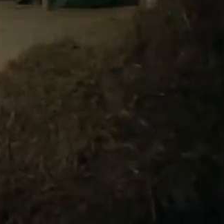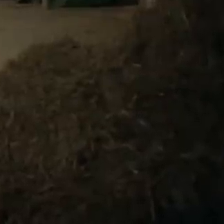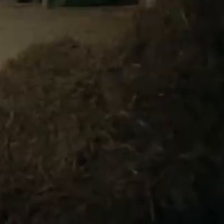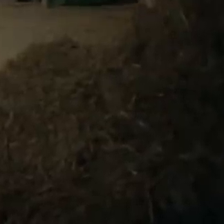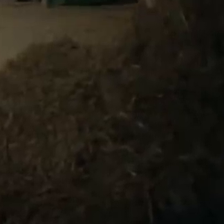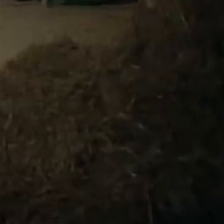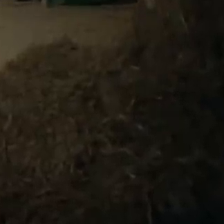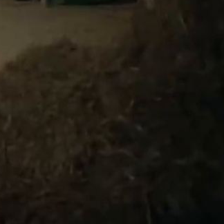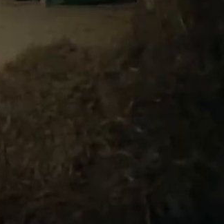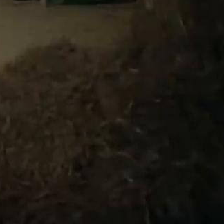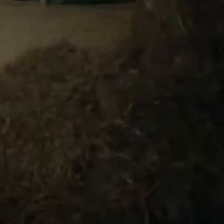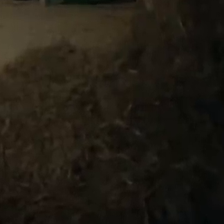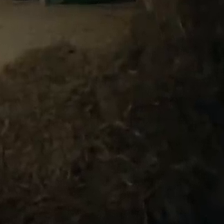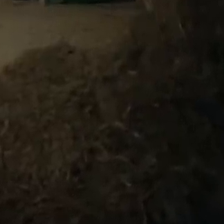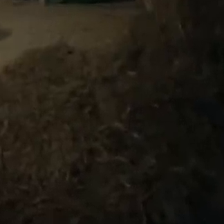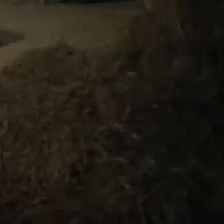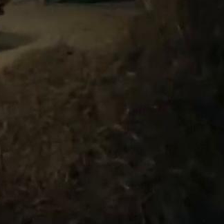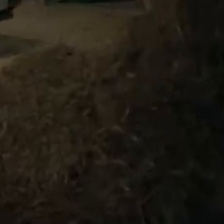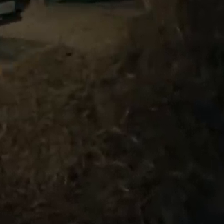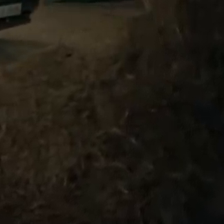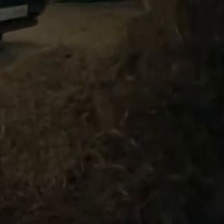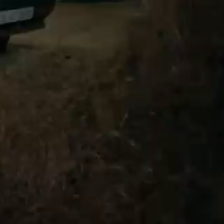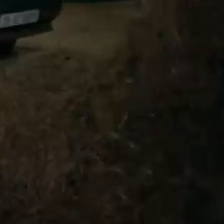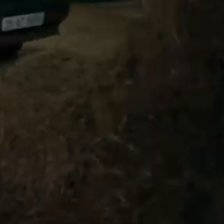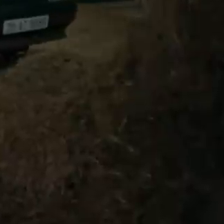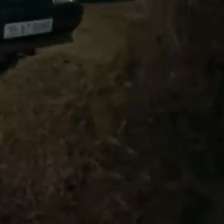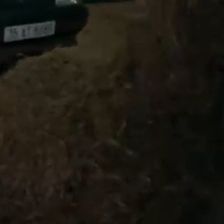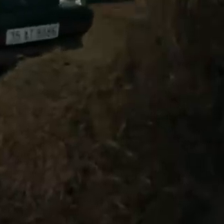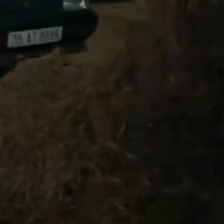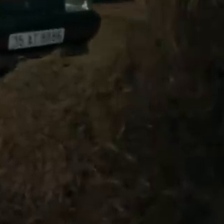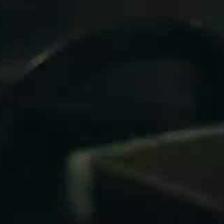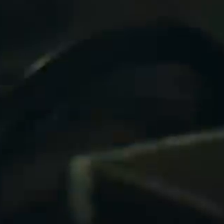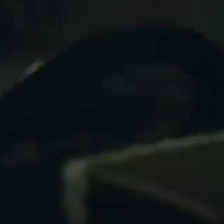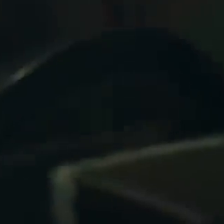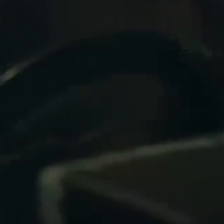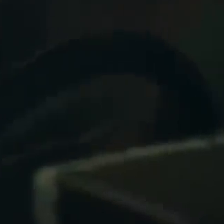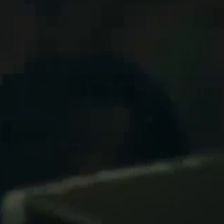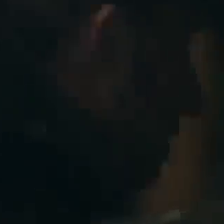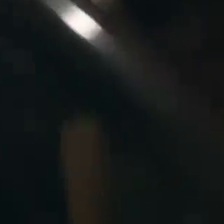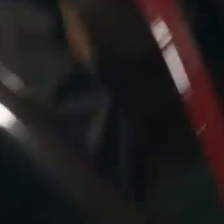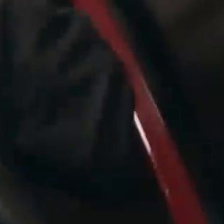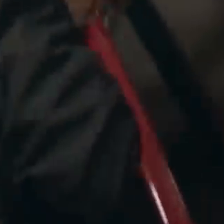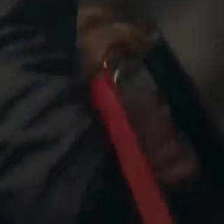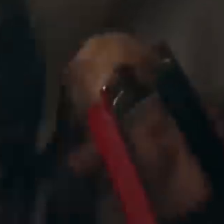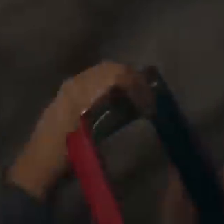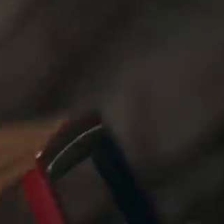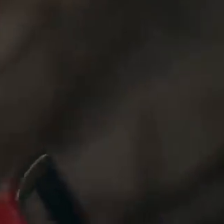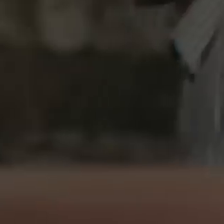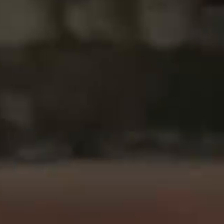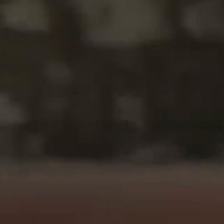Duvar dibine istiflenmiş saman balyalarının dışında boş deponun bir arabalık uzun kapısından içeri kırmızı otomobille